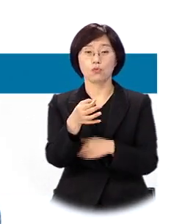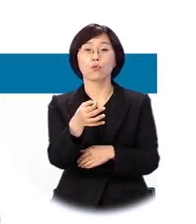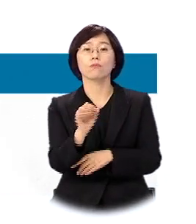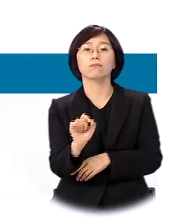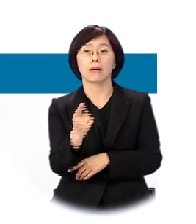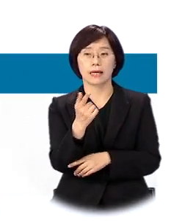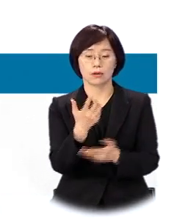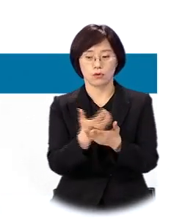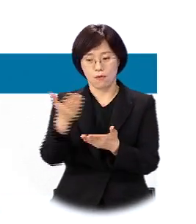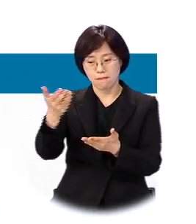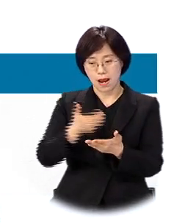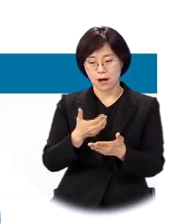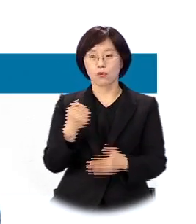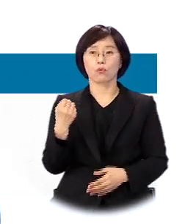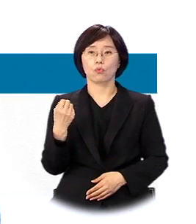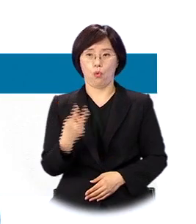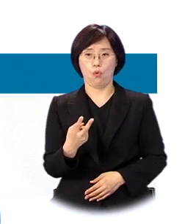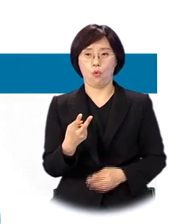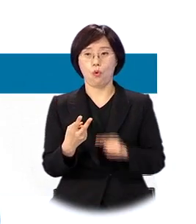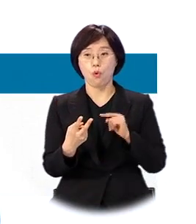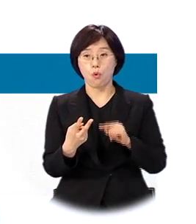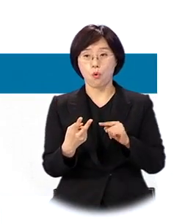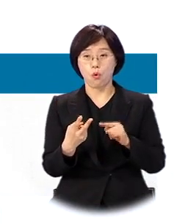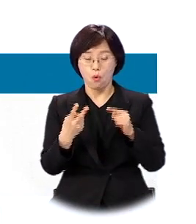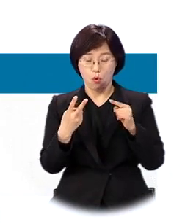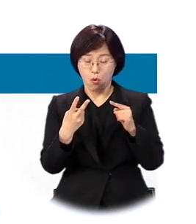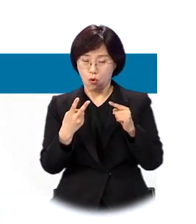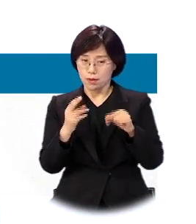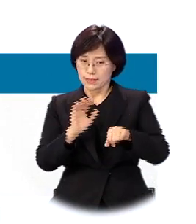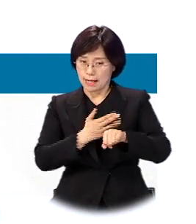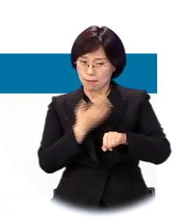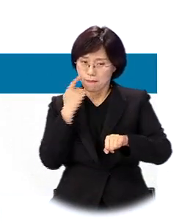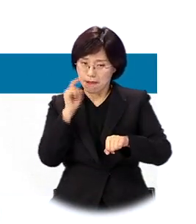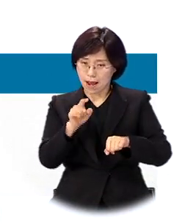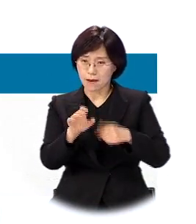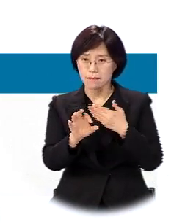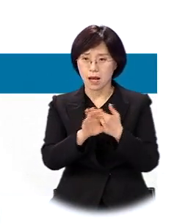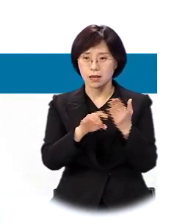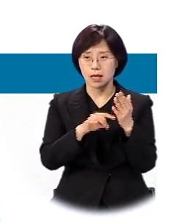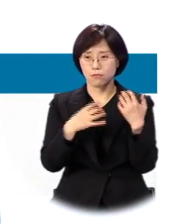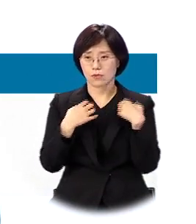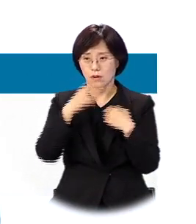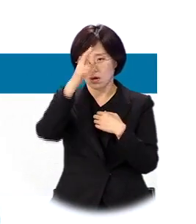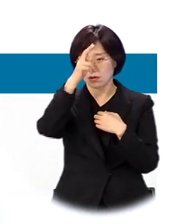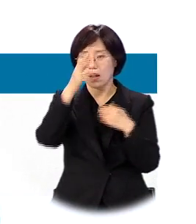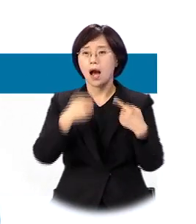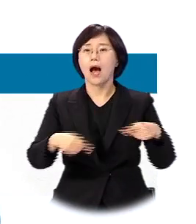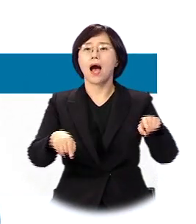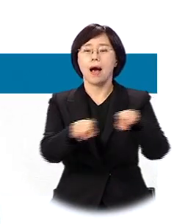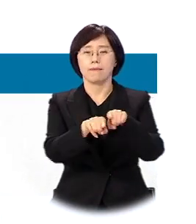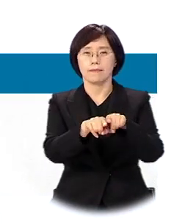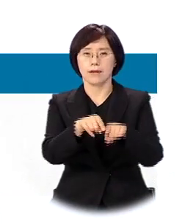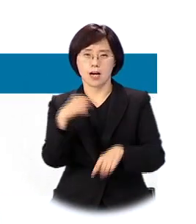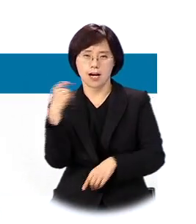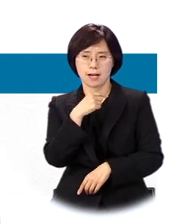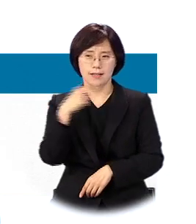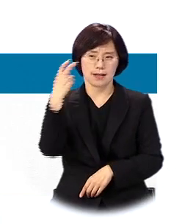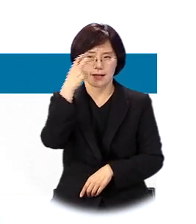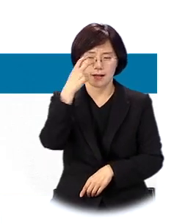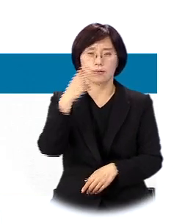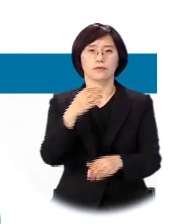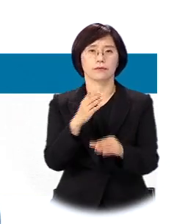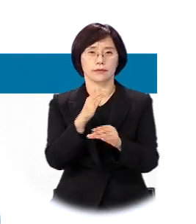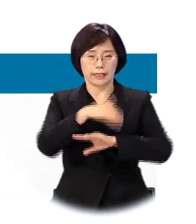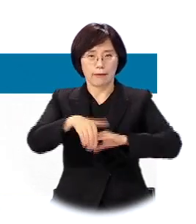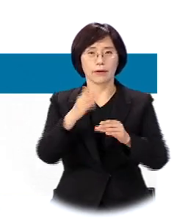부분을 이제 제출을 받고 이런 부분을 해서 정황이 있다 하면 세무서나 경찰서하고 공조해서 강력하게 단속을